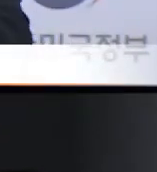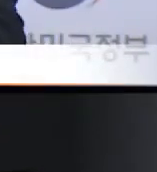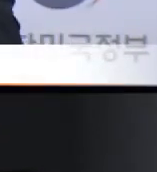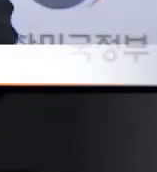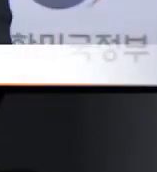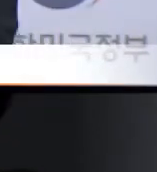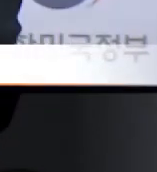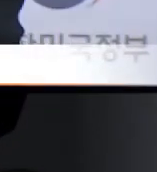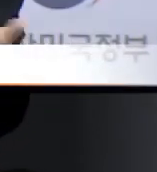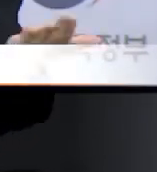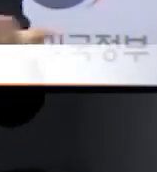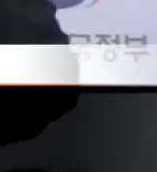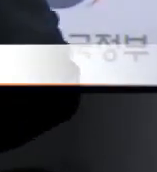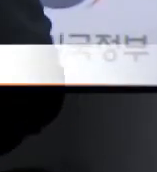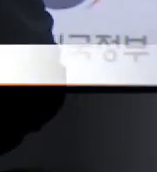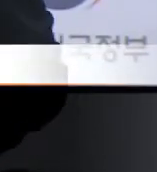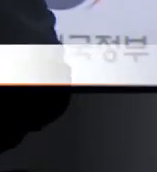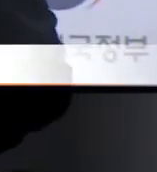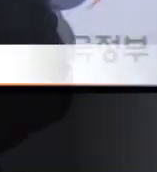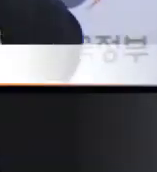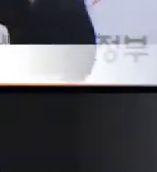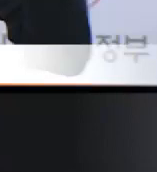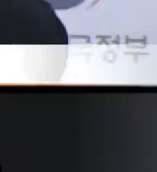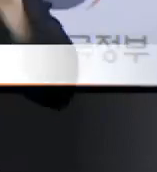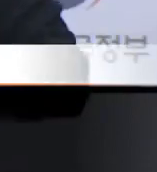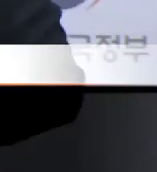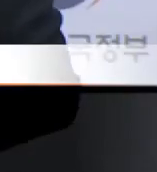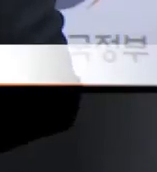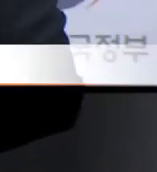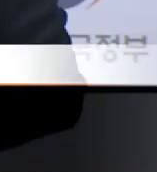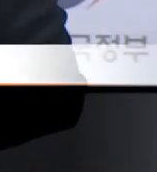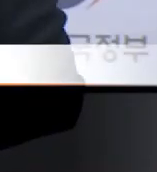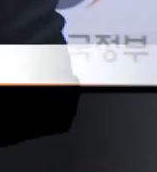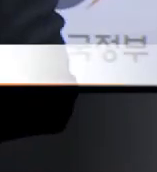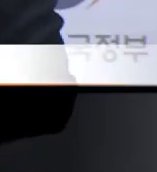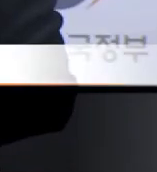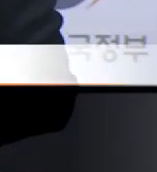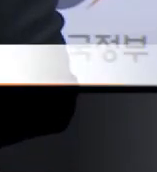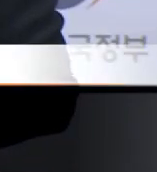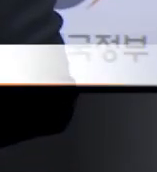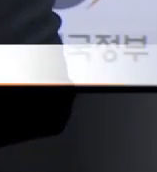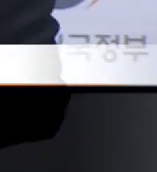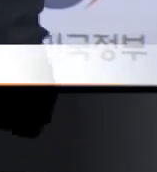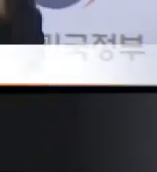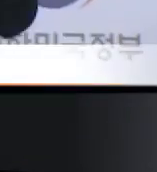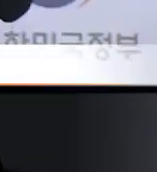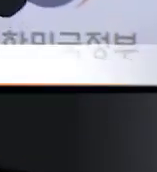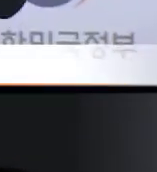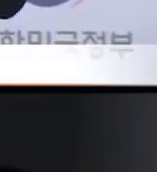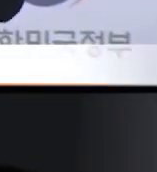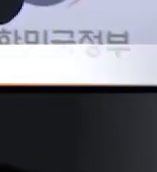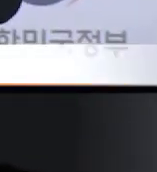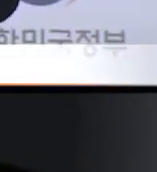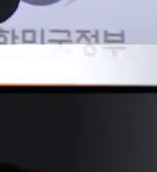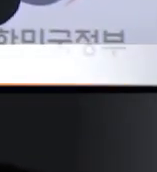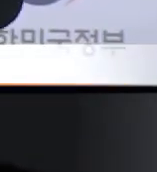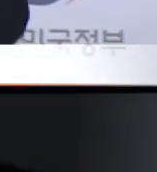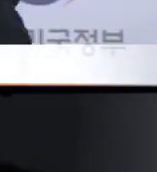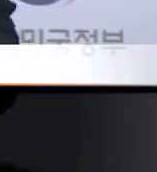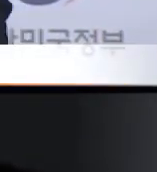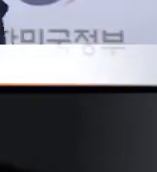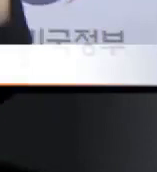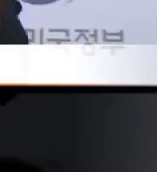수도권에서 전국으로 확대 합니다 아울러 8월 26일 수도권 수질 전공이